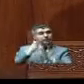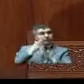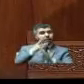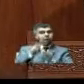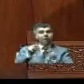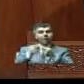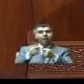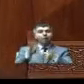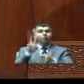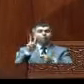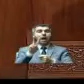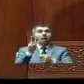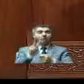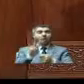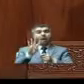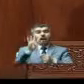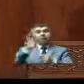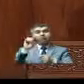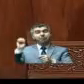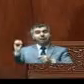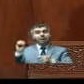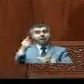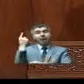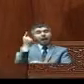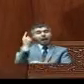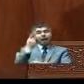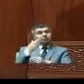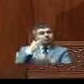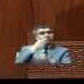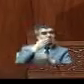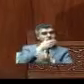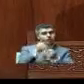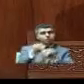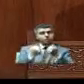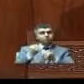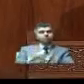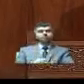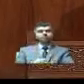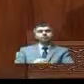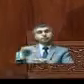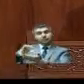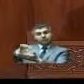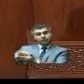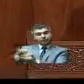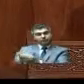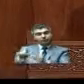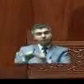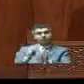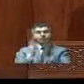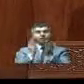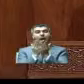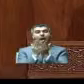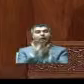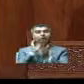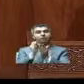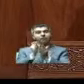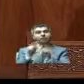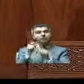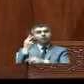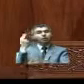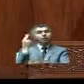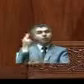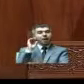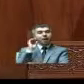تعبئة 660 طبيب وأكثر من 1950 من الممرضين، وحوالي 43 مستشفى تابع لوزارة